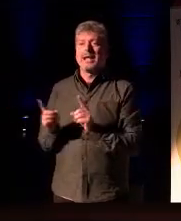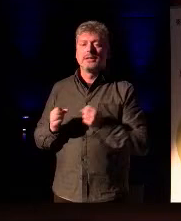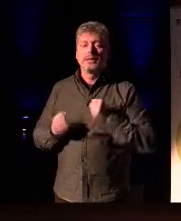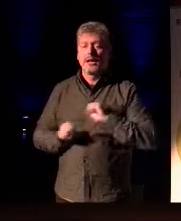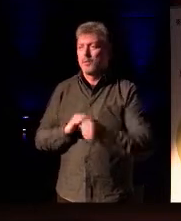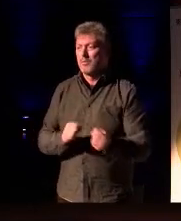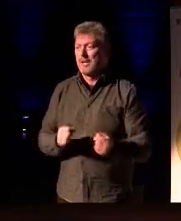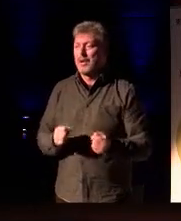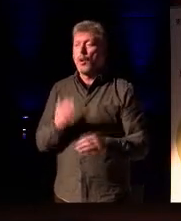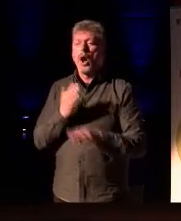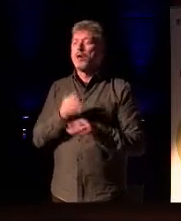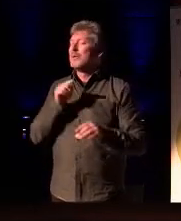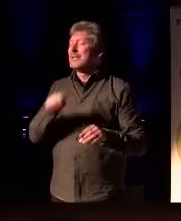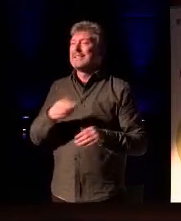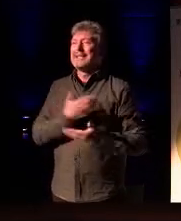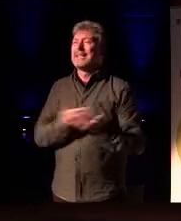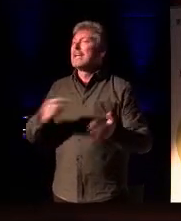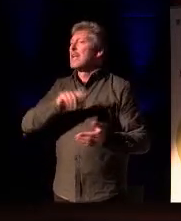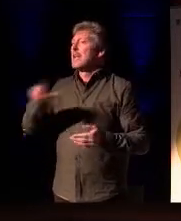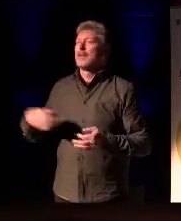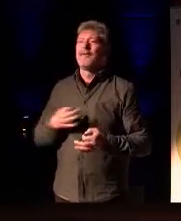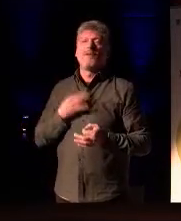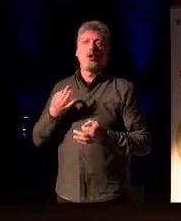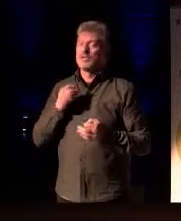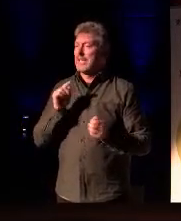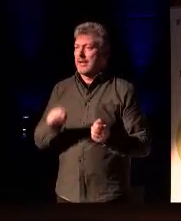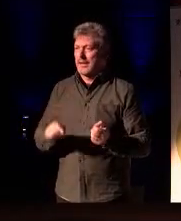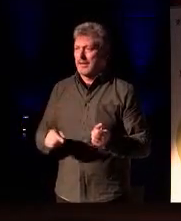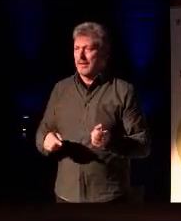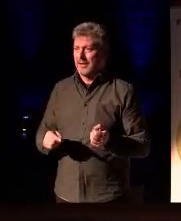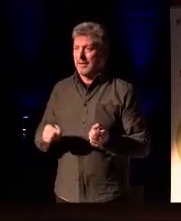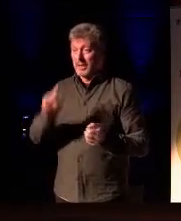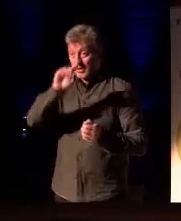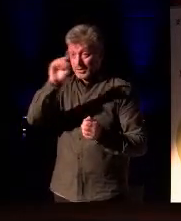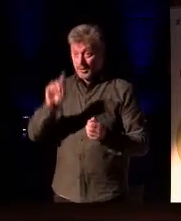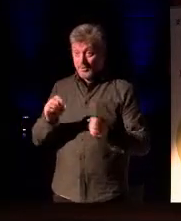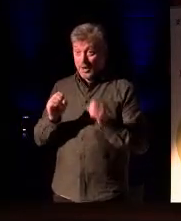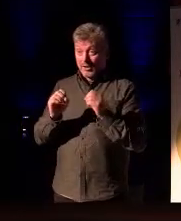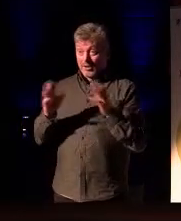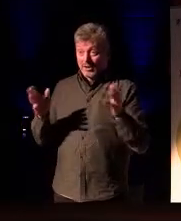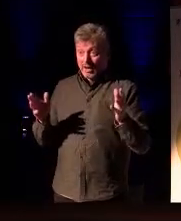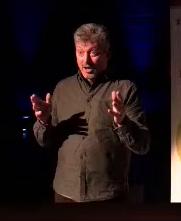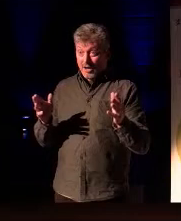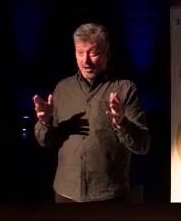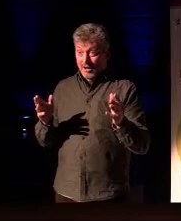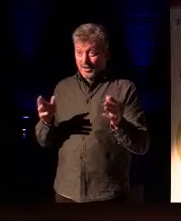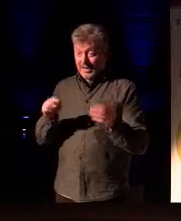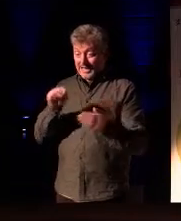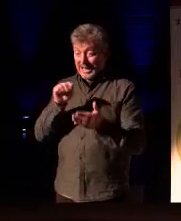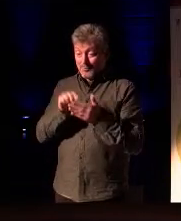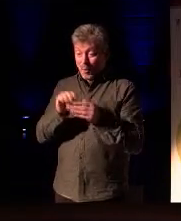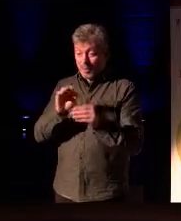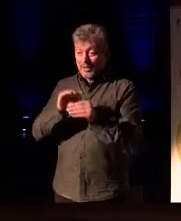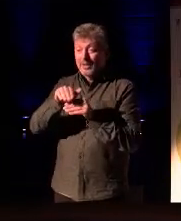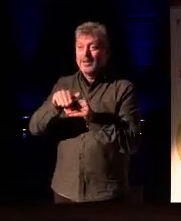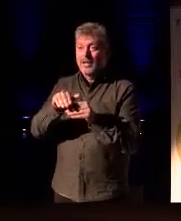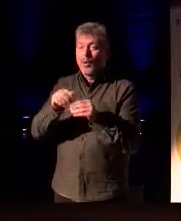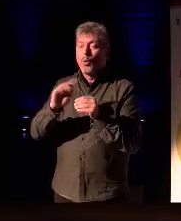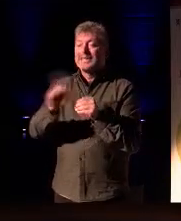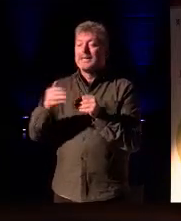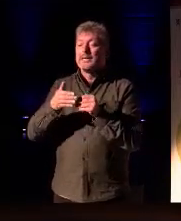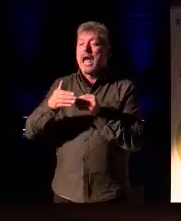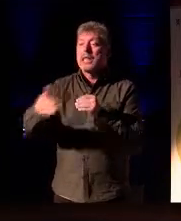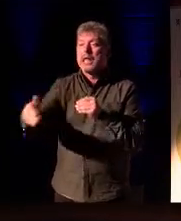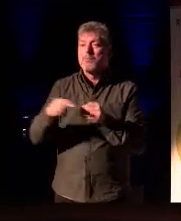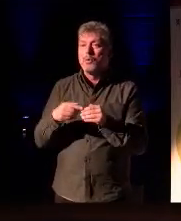punktet tror jeg ingen av oss ønsker å komme til. Spørsmålet er, klarer vi å gjøre det punktet og tiden etter det til en bedre opplevelse